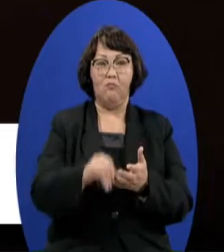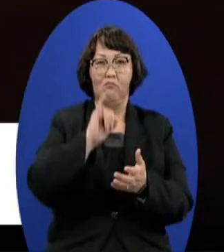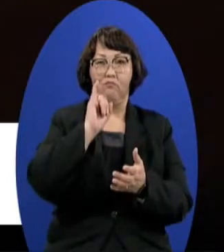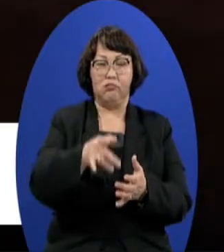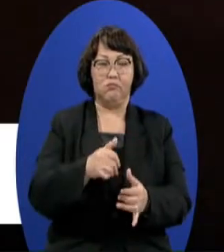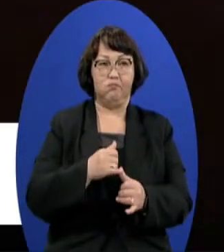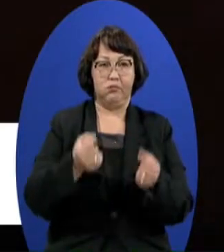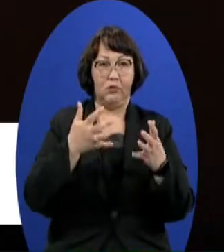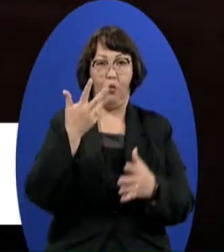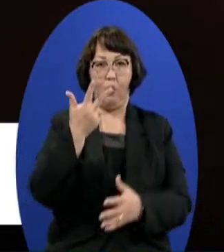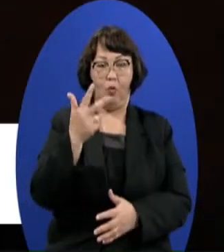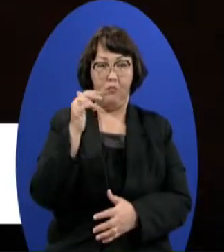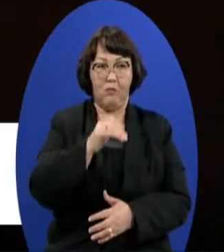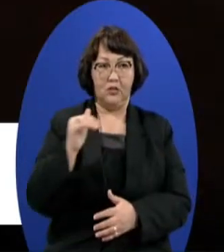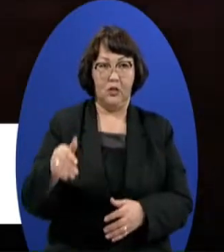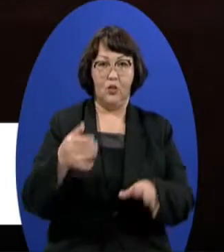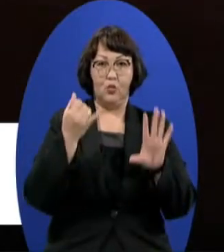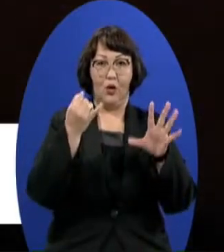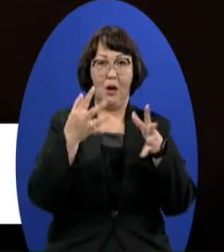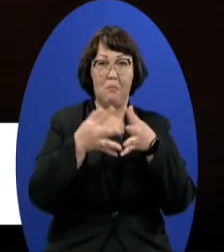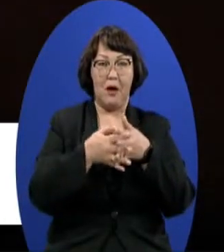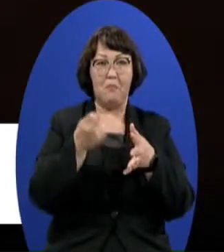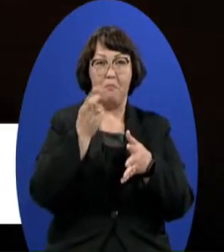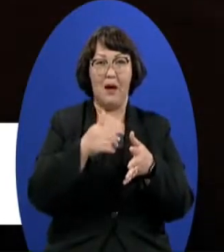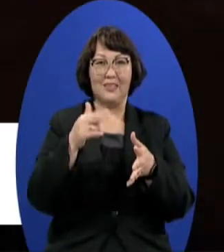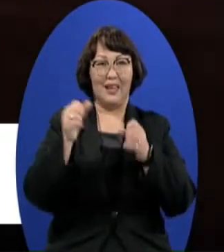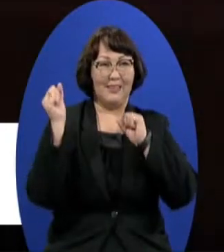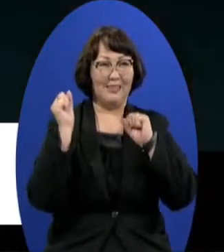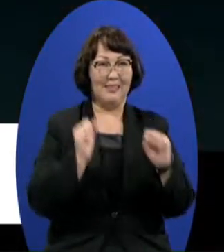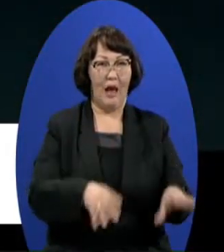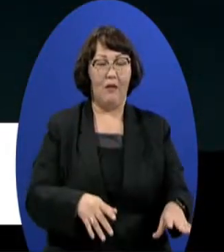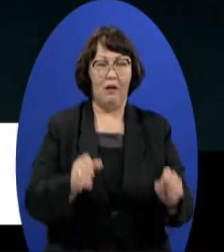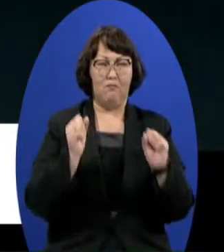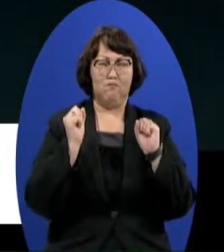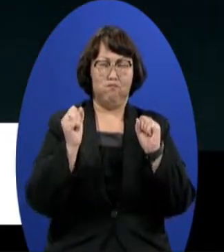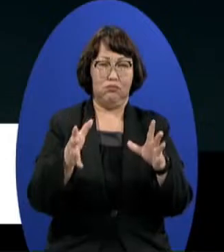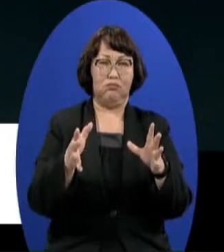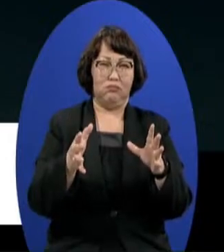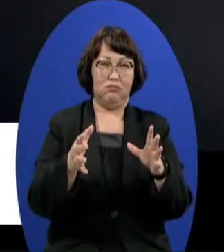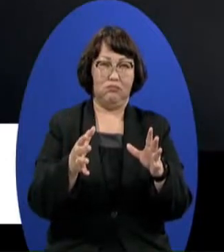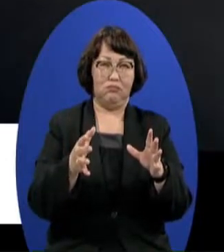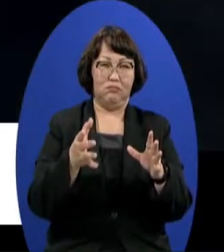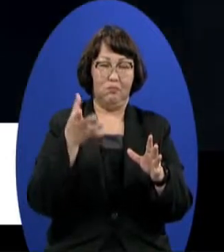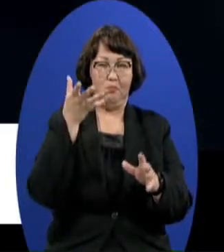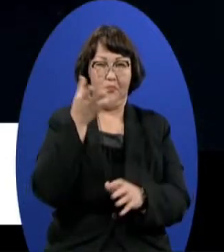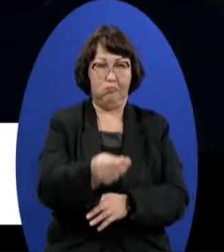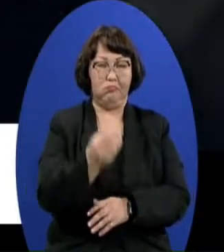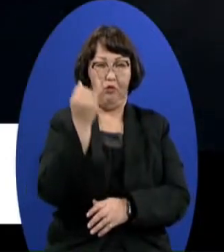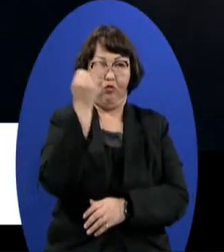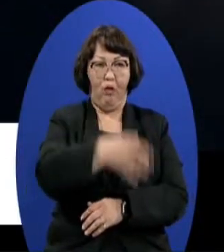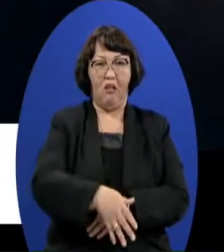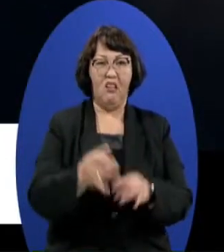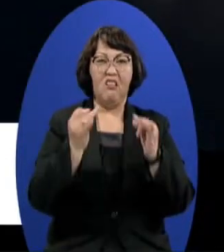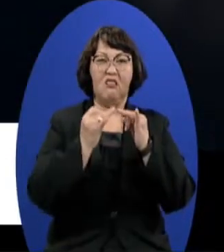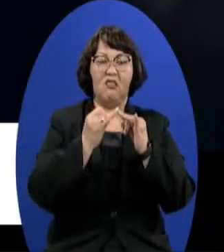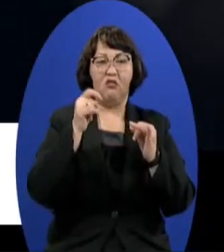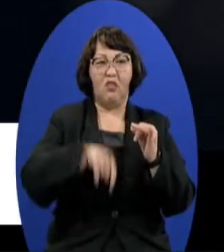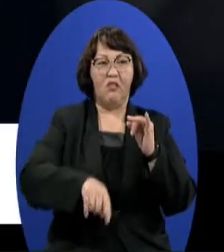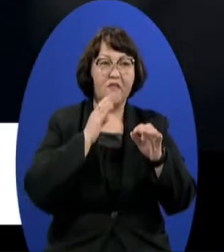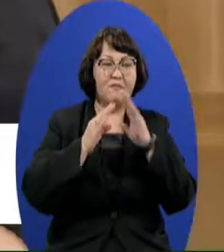3 автомашин, 6 орон сууцаа барьцаан 50 тоглож алджээ. Энэ мэтчлэн иргэдийн хохирсан жагсаалтын баримт урт